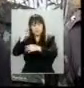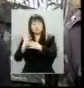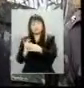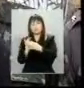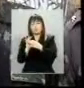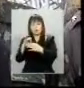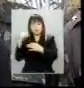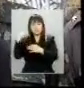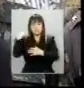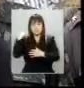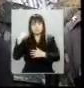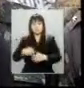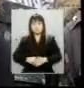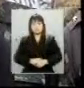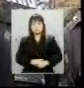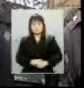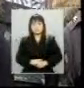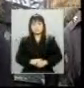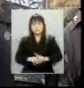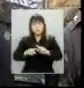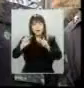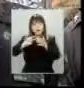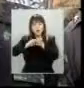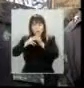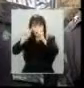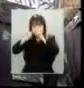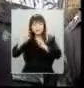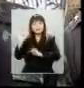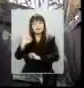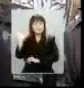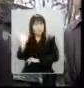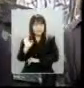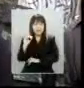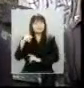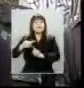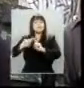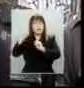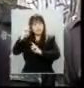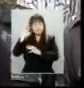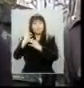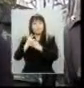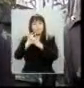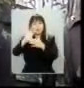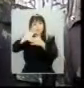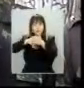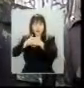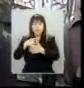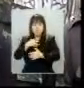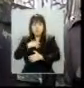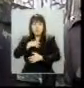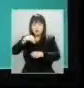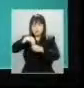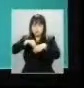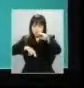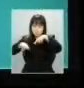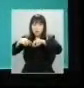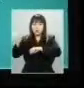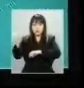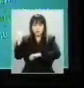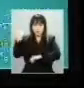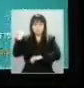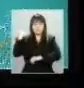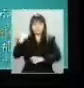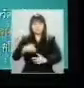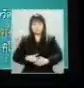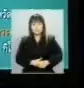แต่ว่าไม่ได้หมายความว่าคนที่นี่ไม่ดีไม่ใช่นะครับแต่ว่าด้วยความเป็นห่วงก็คืออยากจะให้อยู่ในในระยะพื้นที่ตรงนี้เอง ก่อนที่จะมีการจั